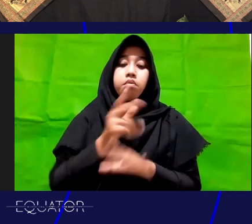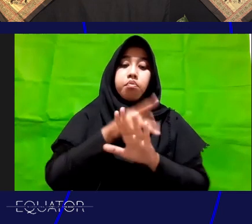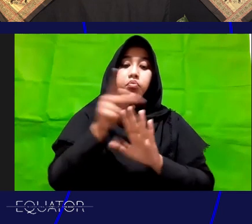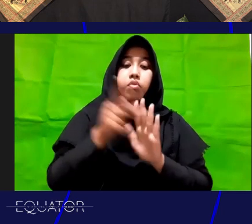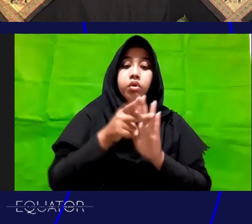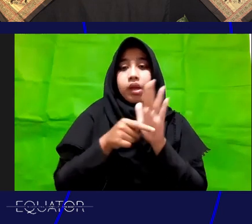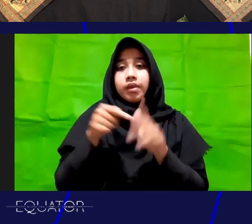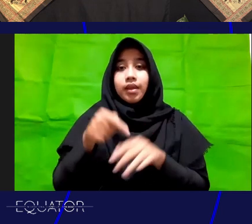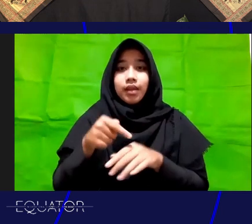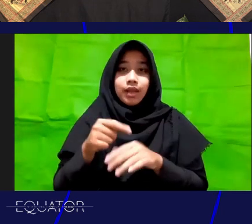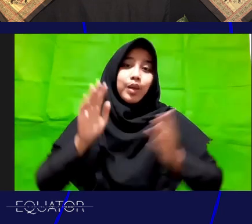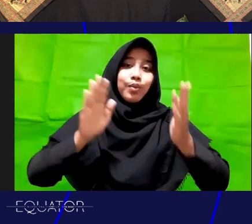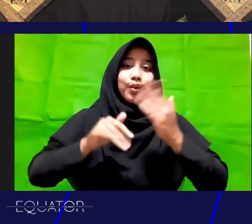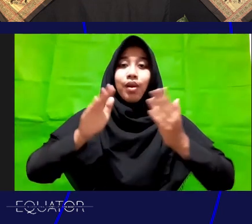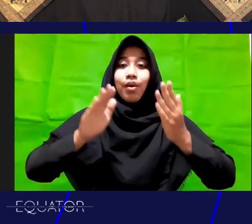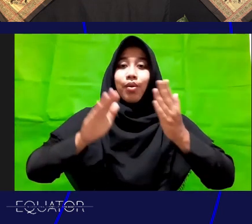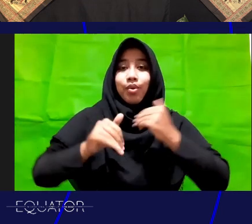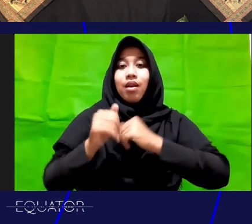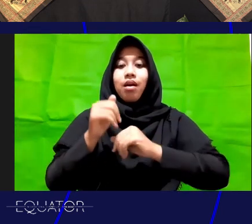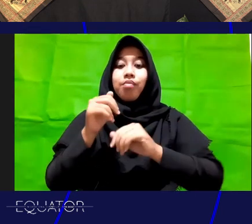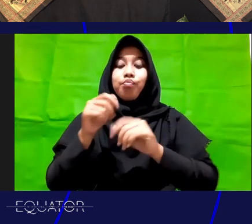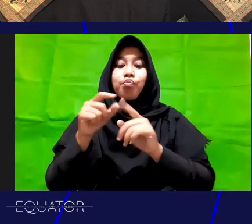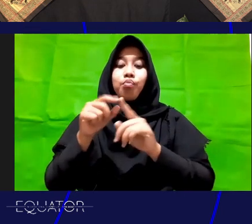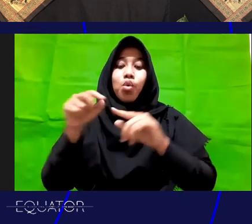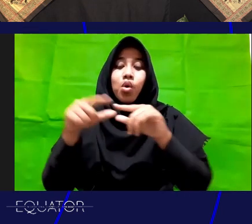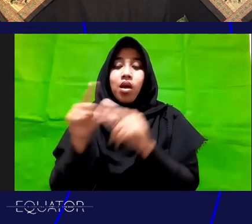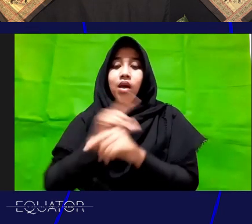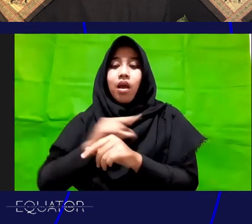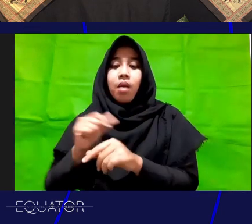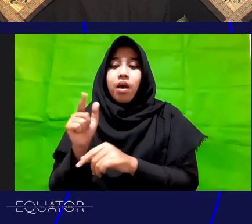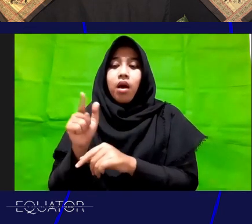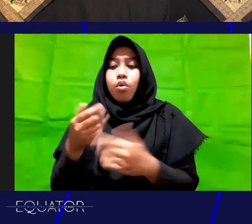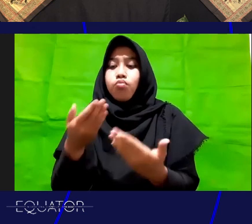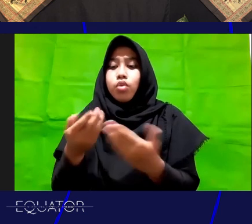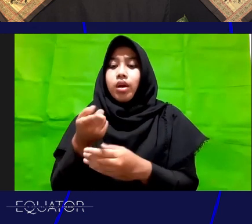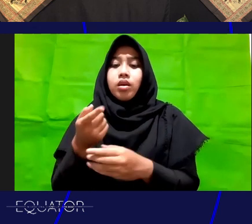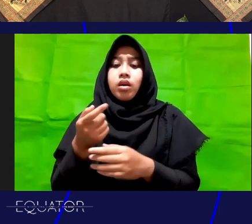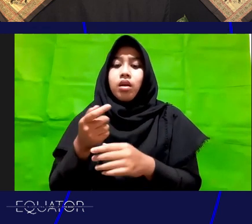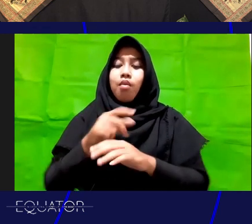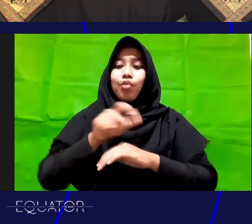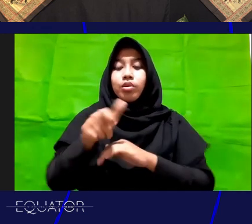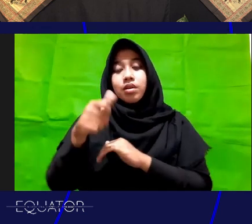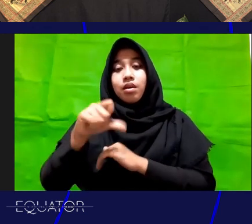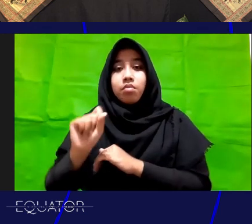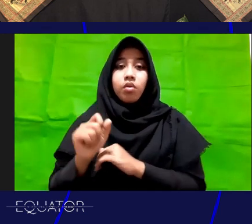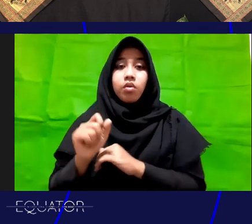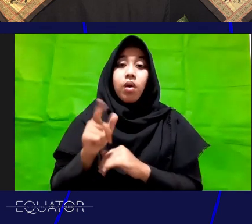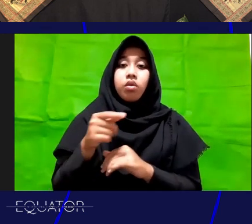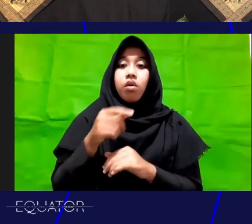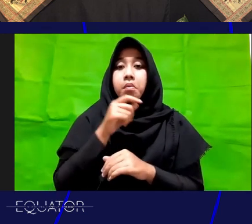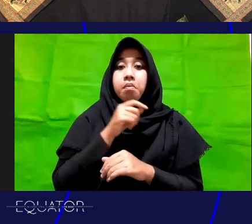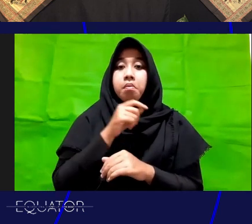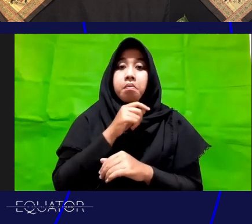hanya mengulang-ulang pola yang lama atau merupakan sesuatu yang baru, ya? Atau kalau Mas Irwan dan Mbak Tita diberi kesempatan